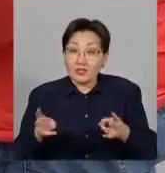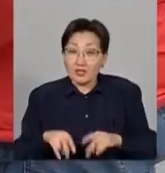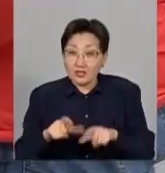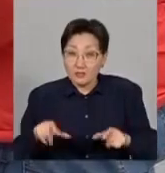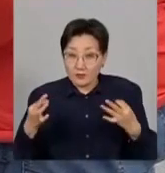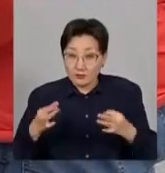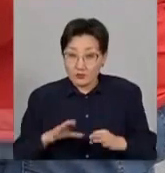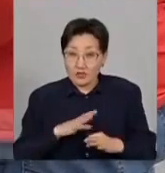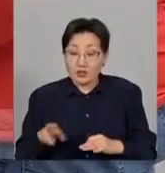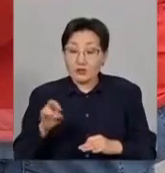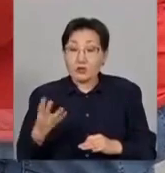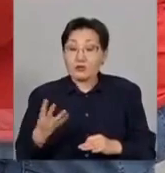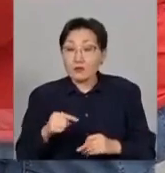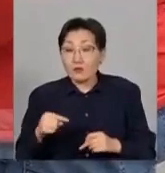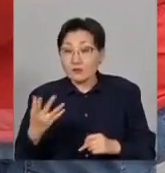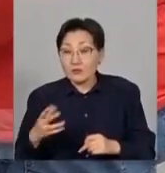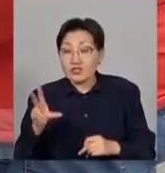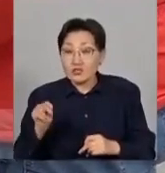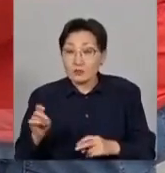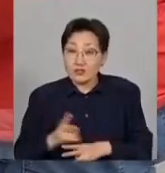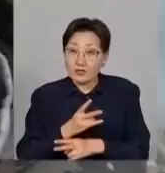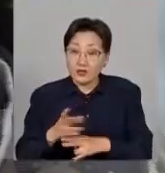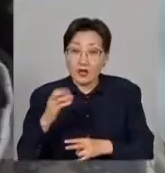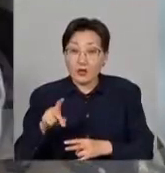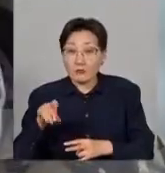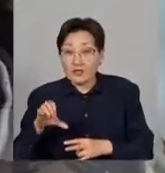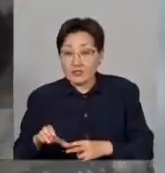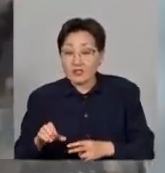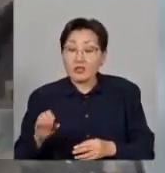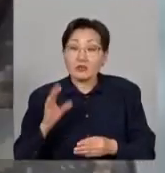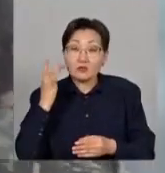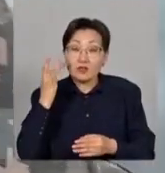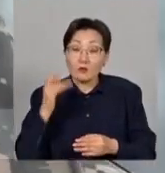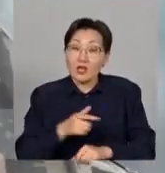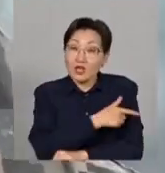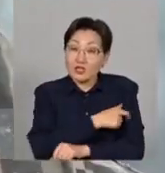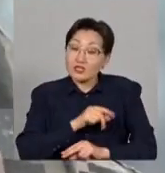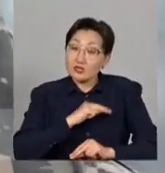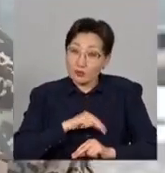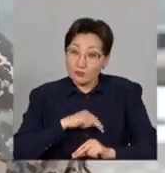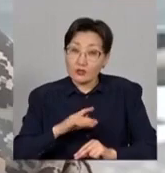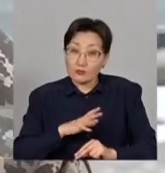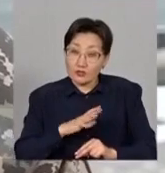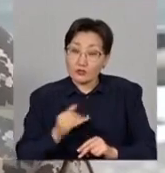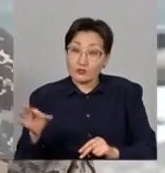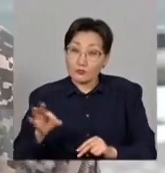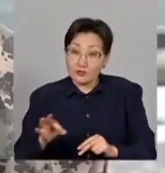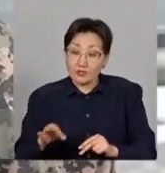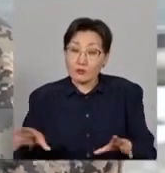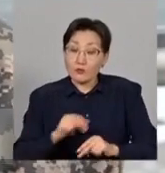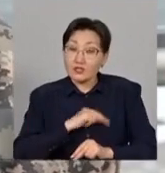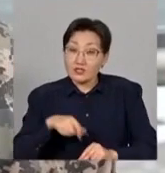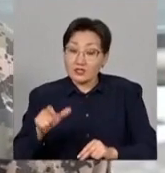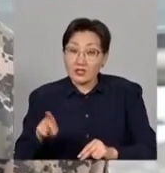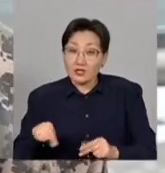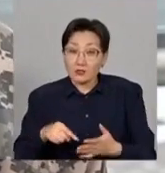босатады. Қаңтардың 4-нен 5-не қараған түні Алмас Аубәкіров әдеттегідей кезекшілік қызметте болыпты. Сол кезде әріптестерінің